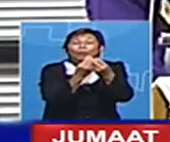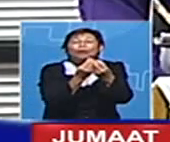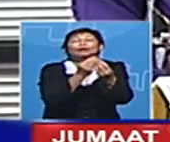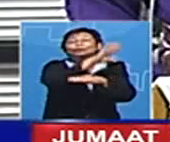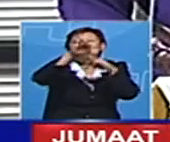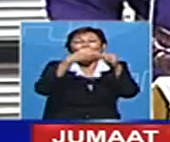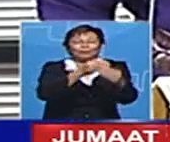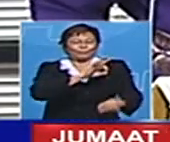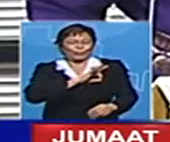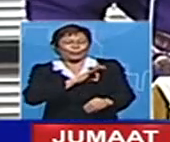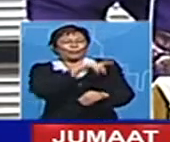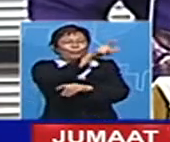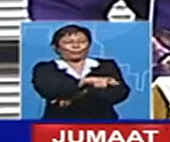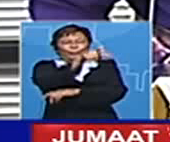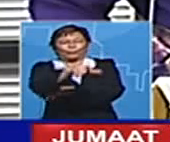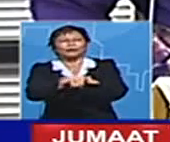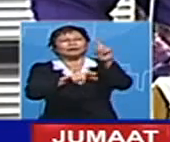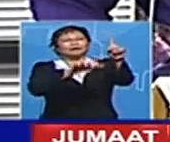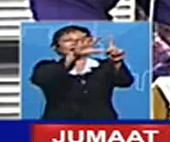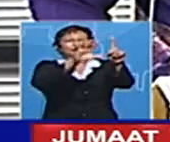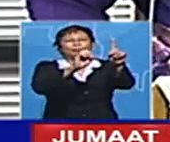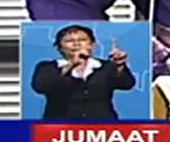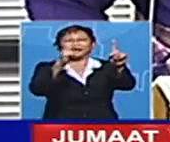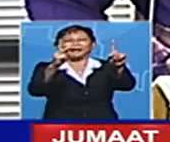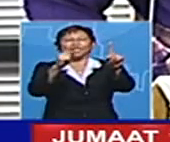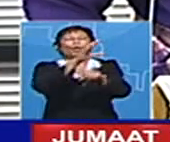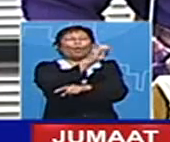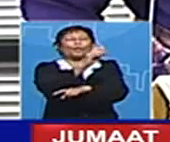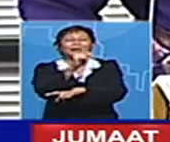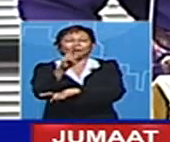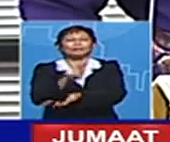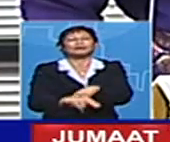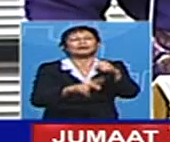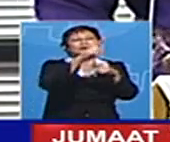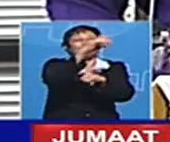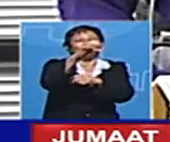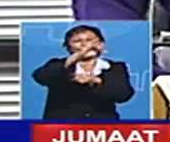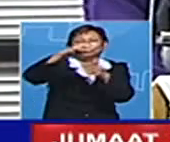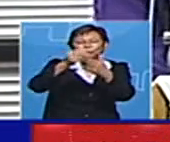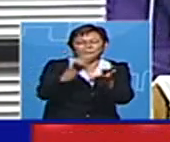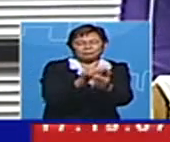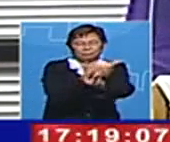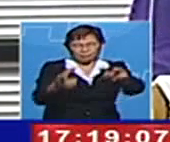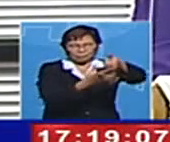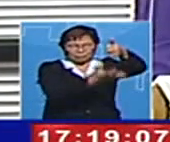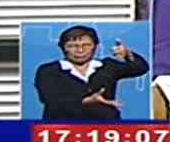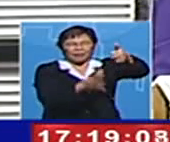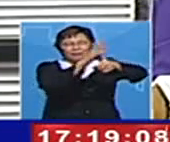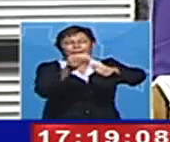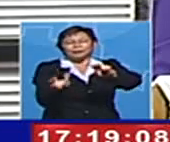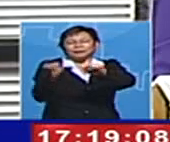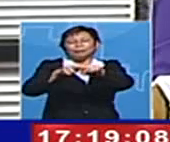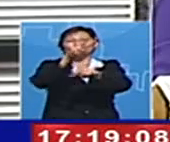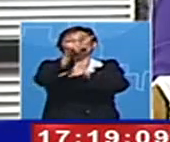manfaatkan hampir R50 r000 Oku kedua RM juta disediakan termasuk untuk menambah